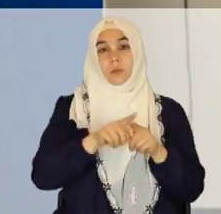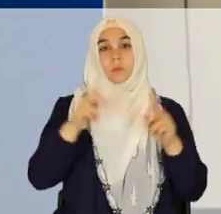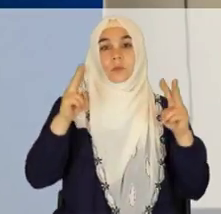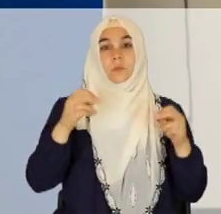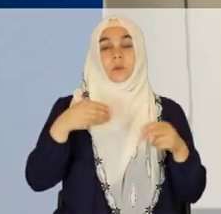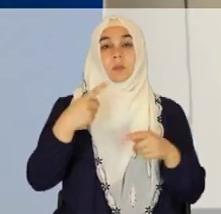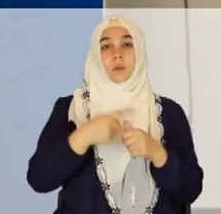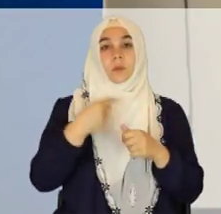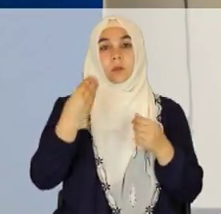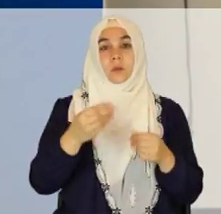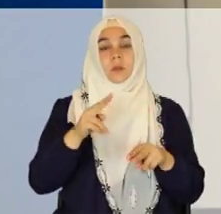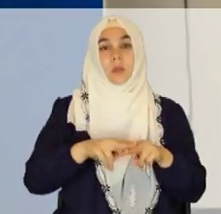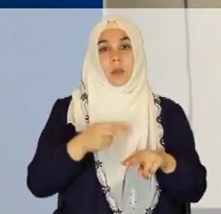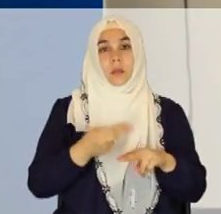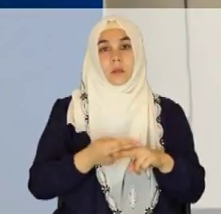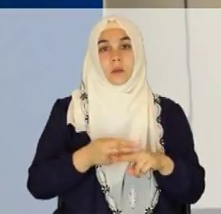Zotan